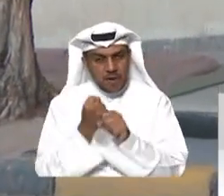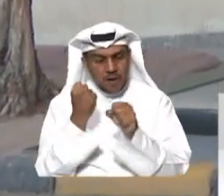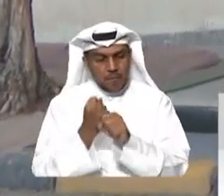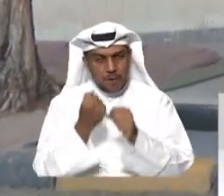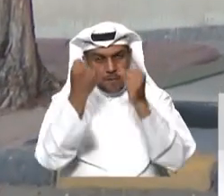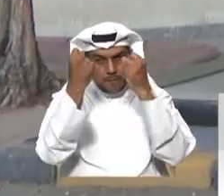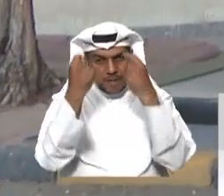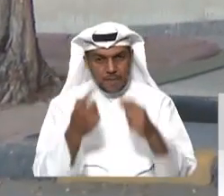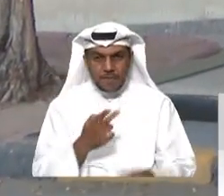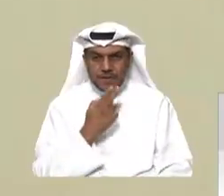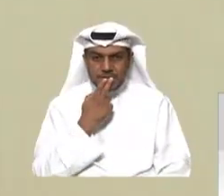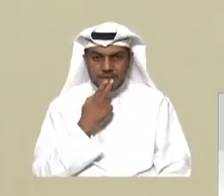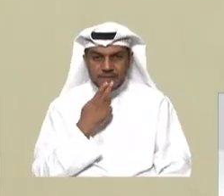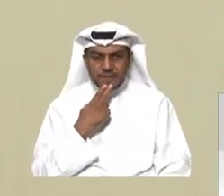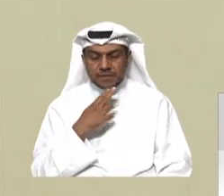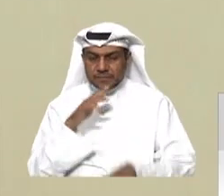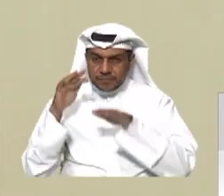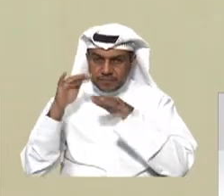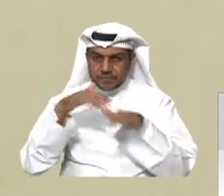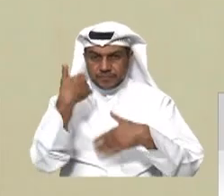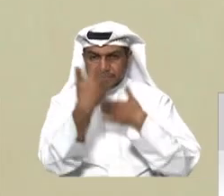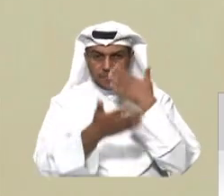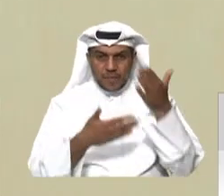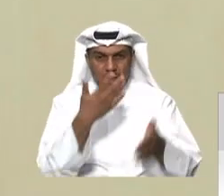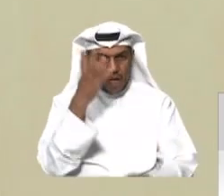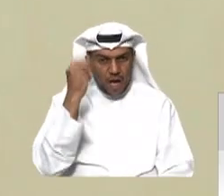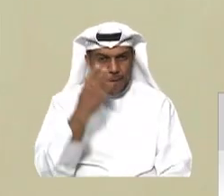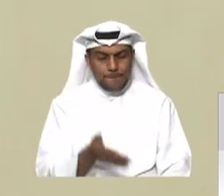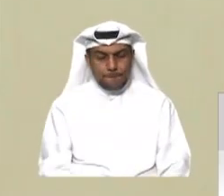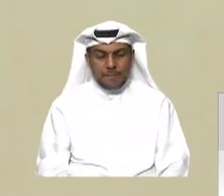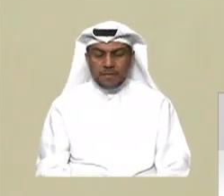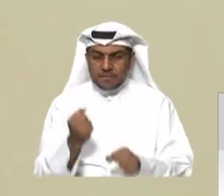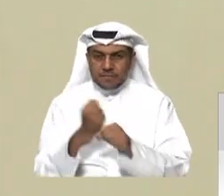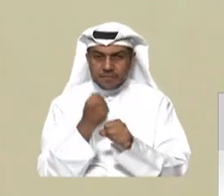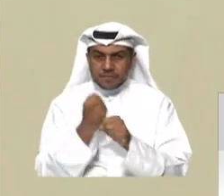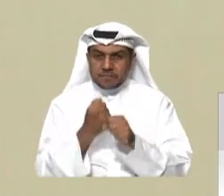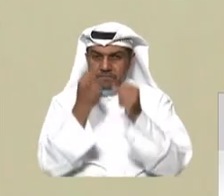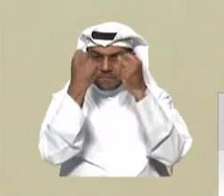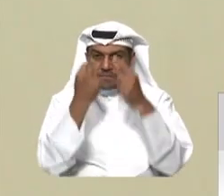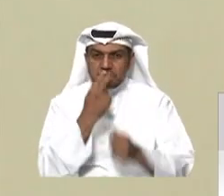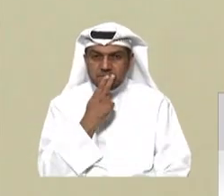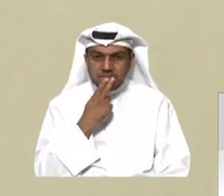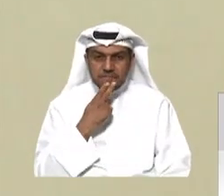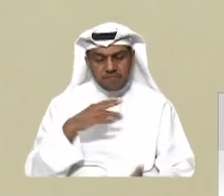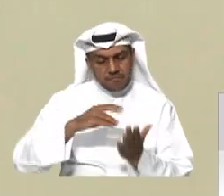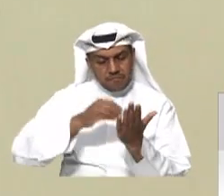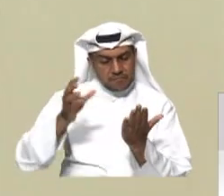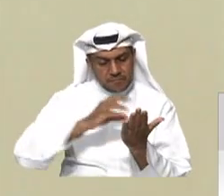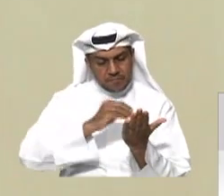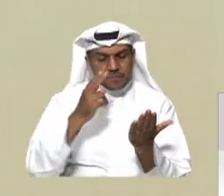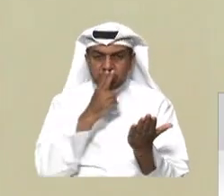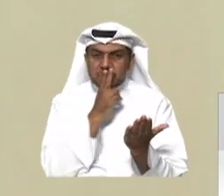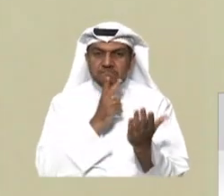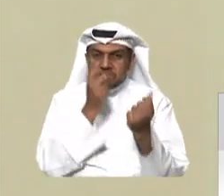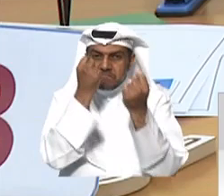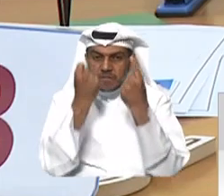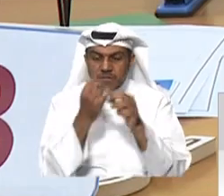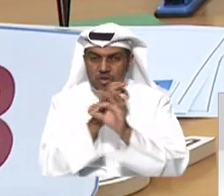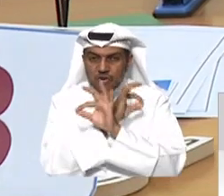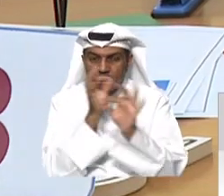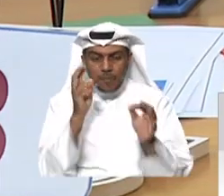اداره شؤون الانتخابات حيث يعمل الجميع على اجراء فحص للمعلومات المقدمه من المرشح